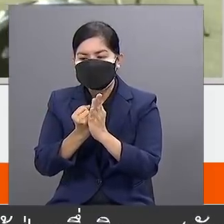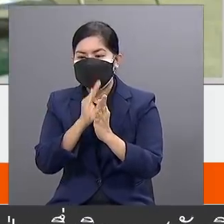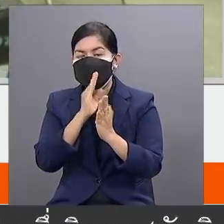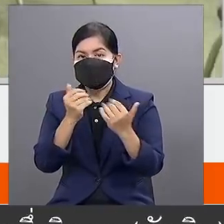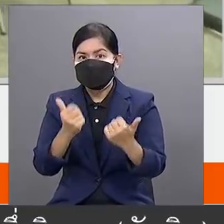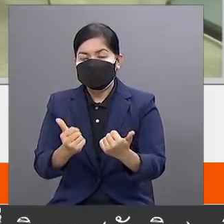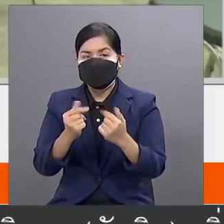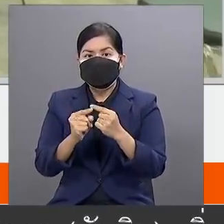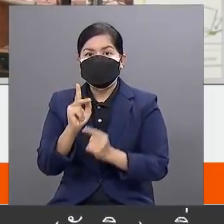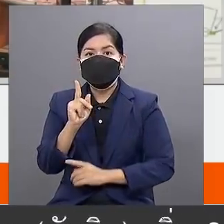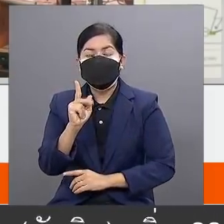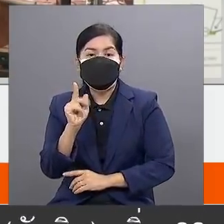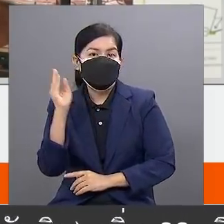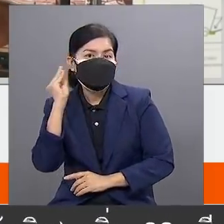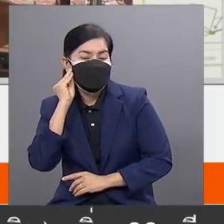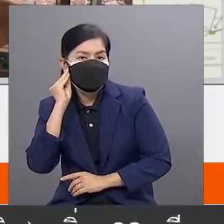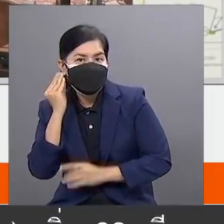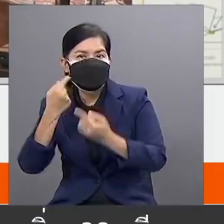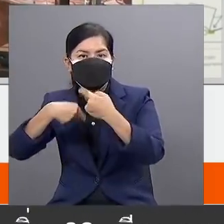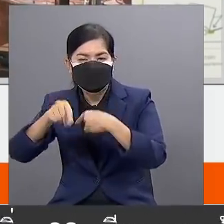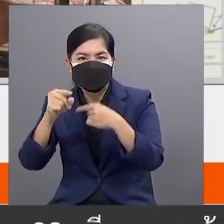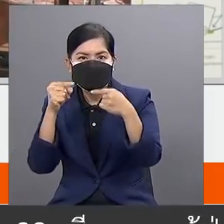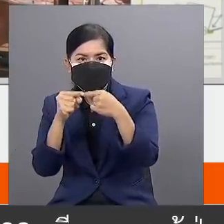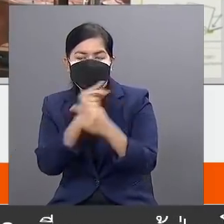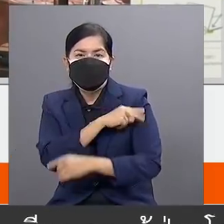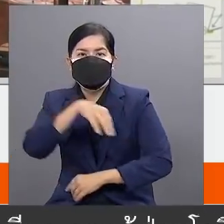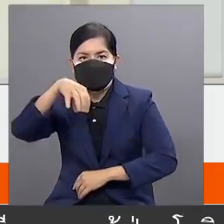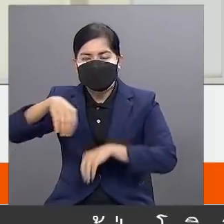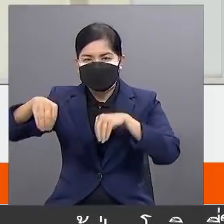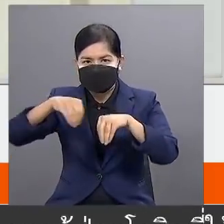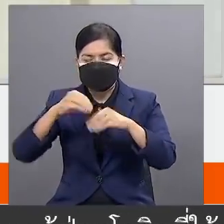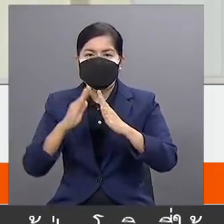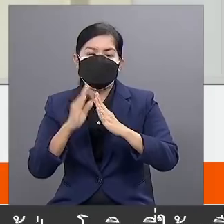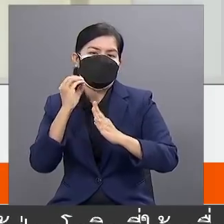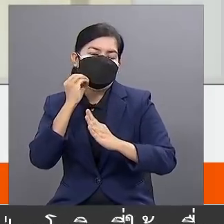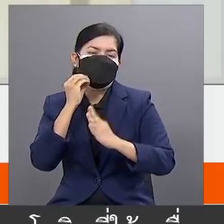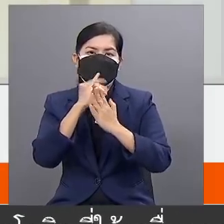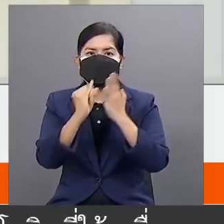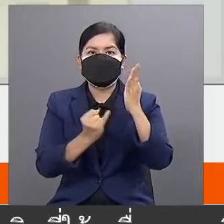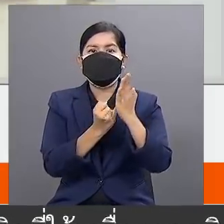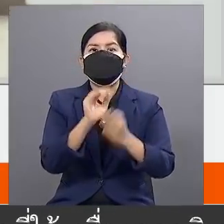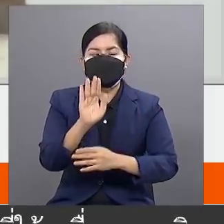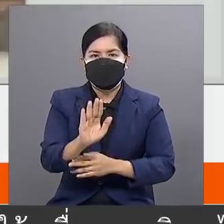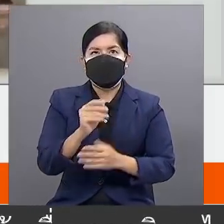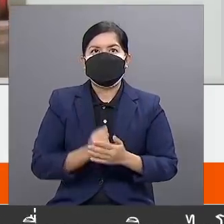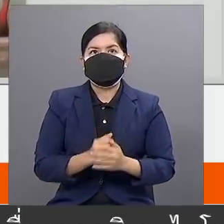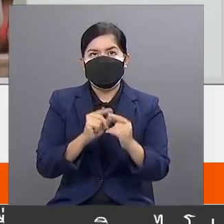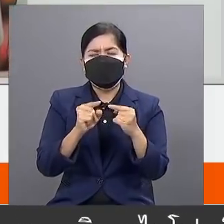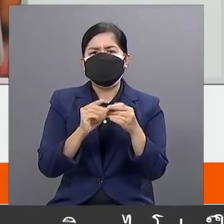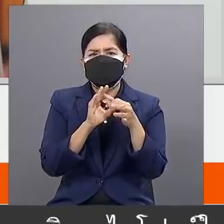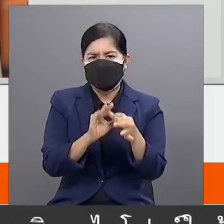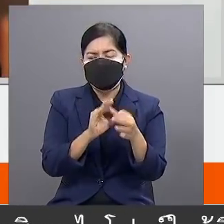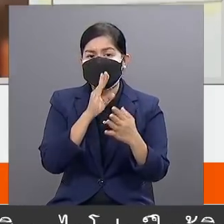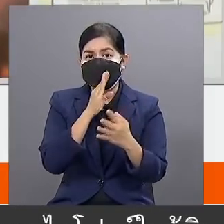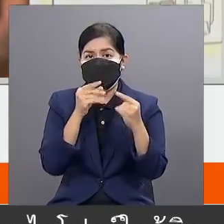ก็กลงเวลนิดนึงเหมือนกัหรกลัวเขาจะไปยนไมทันแล้วเขาจะต้องเข้ามา expectedศรans